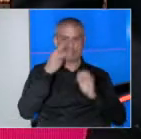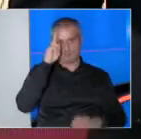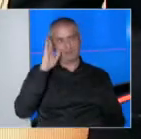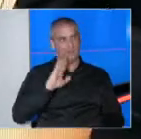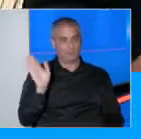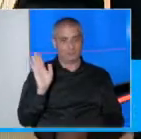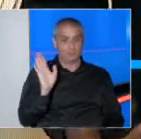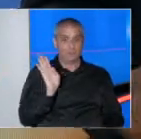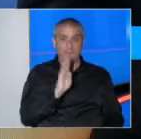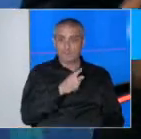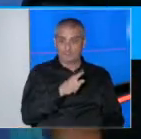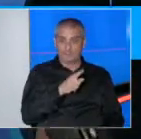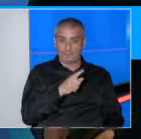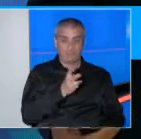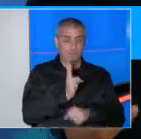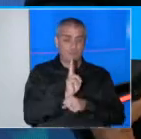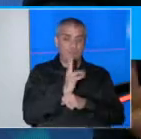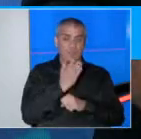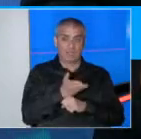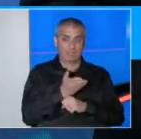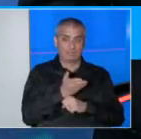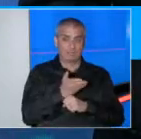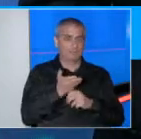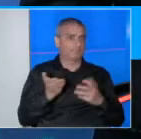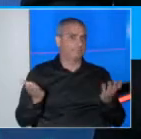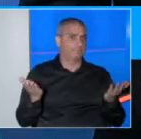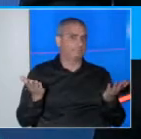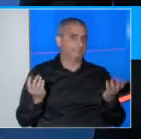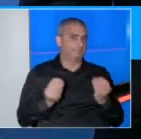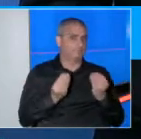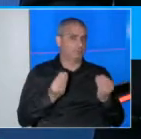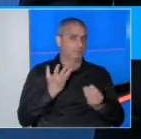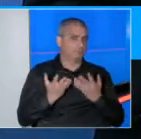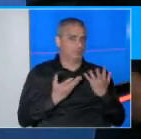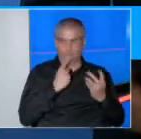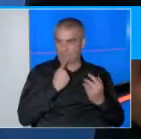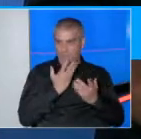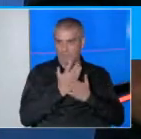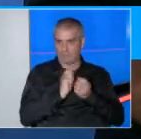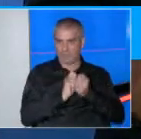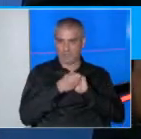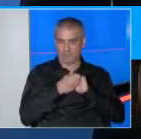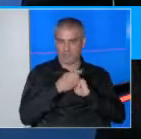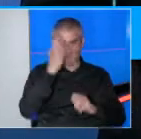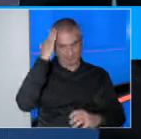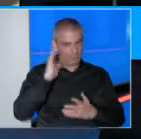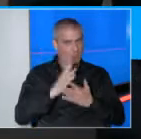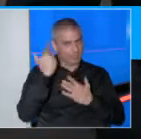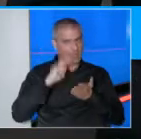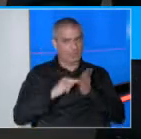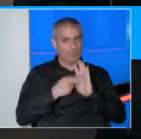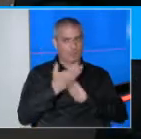הליכוד, נתניהו משקר, משהו, צריך לומר, השתנה אצל נפתלי בנט, או שזה היה